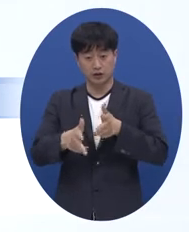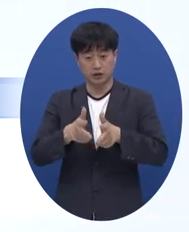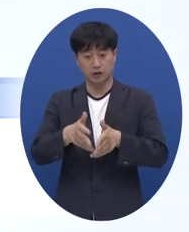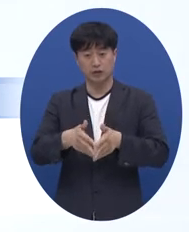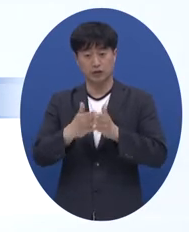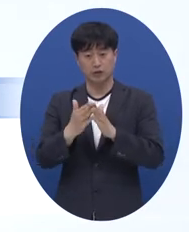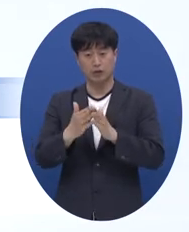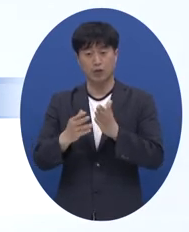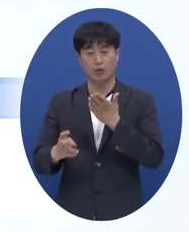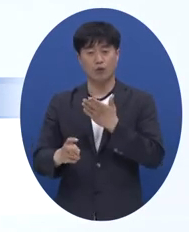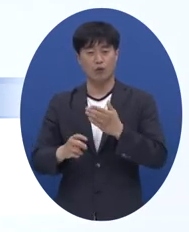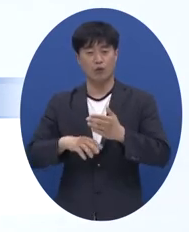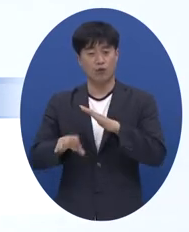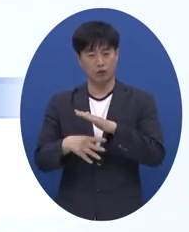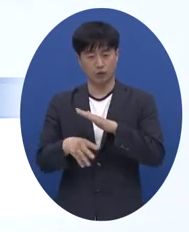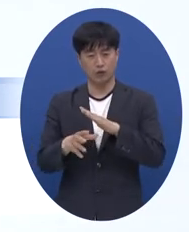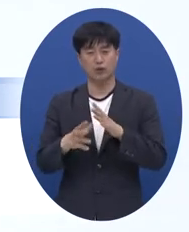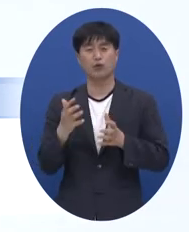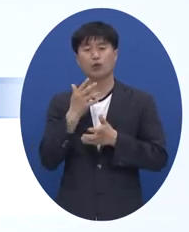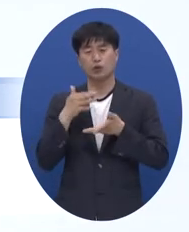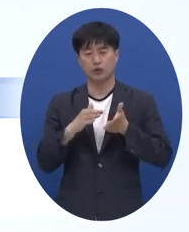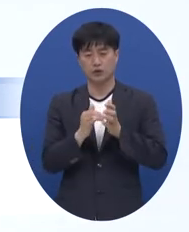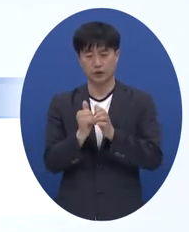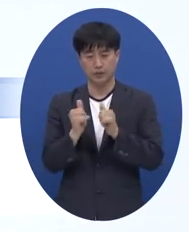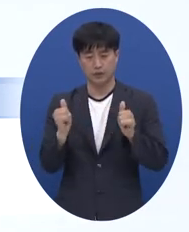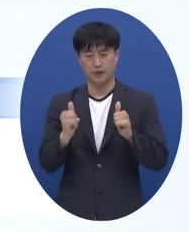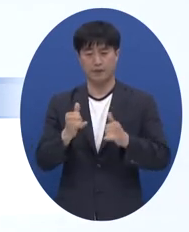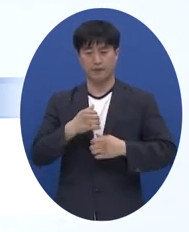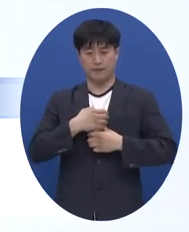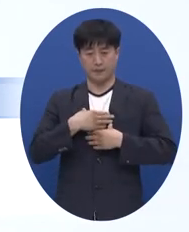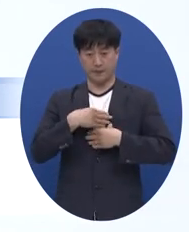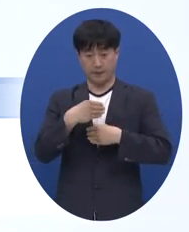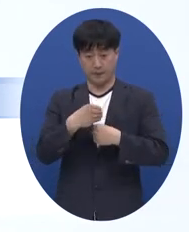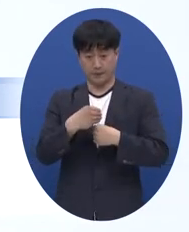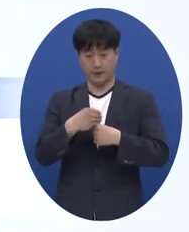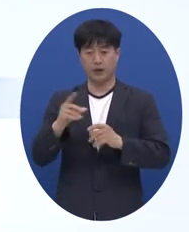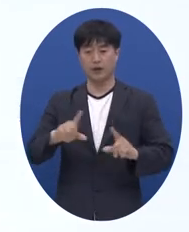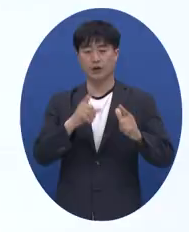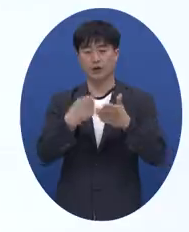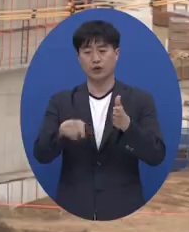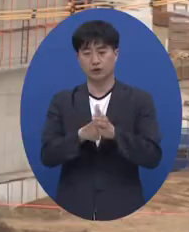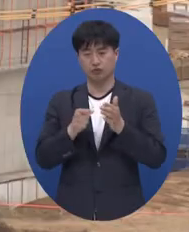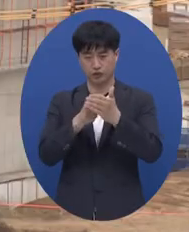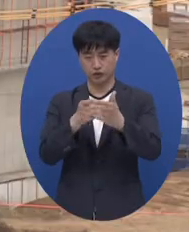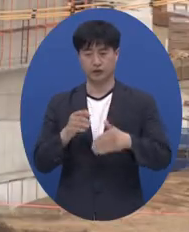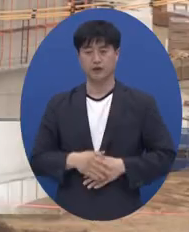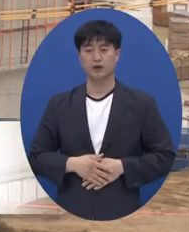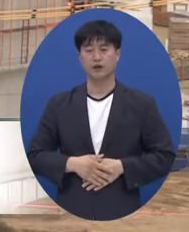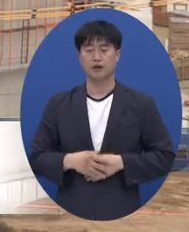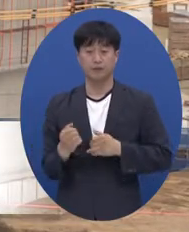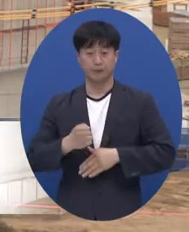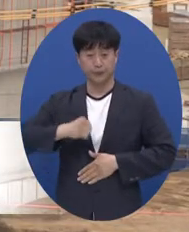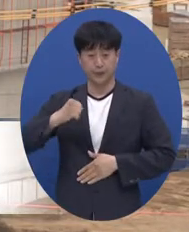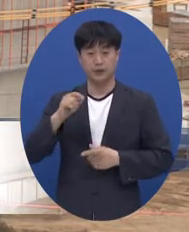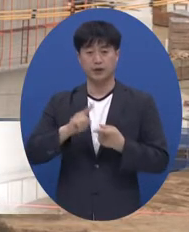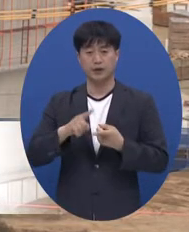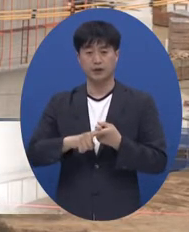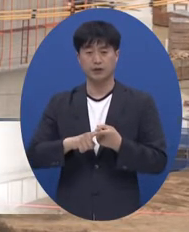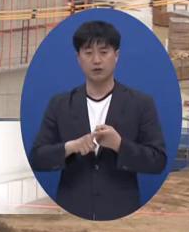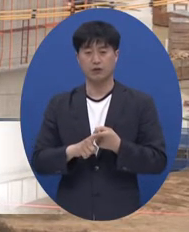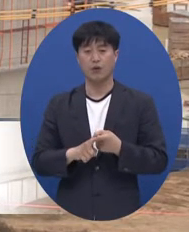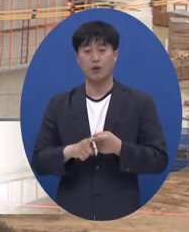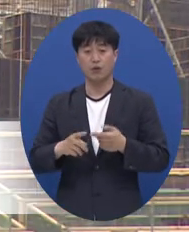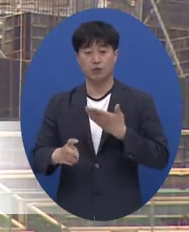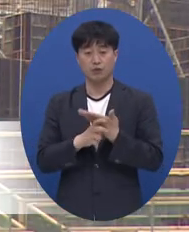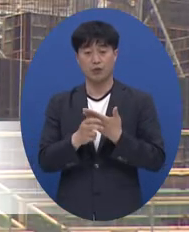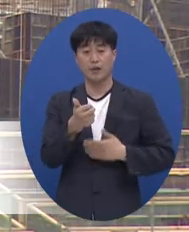방지로 도민 모두가 안심하고 편안한 생활을 영위하기 위해 추진하였습니다. 위반 사항은 소방시설